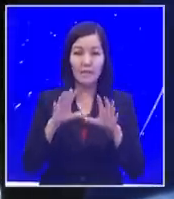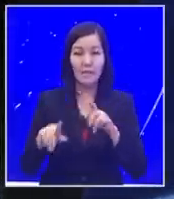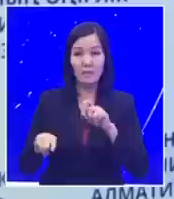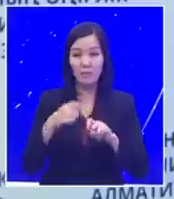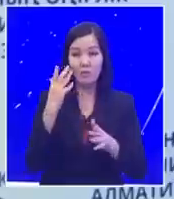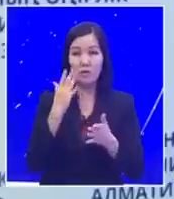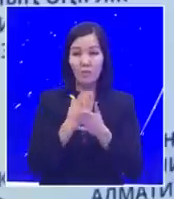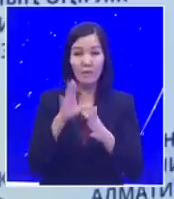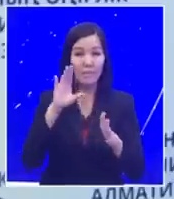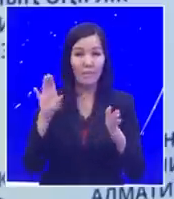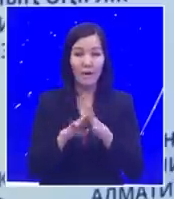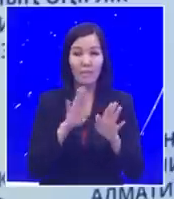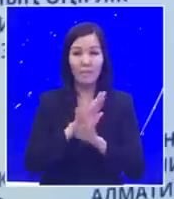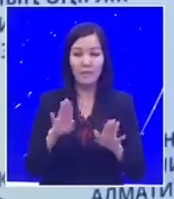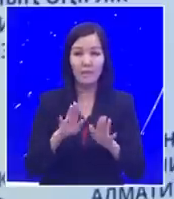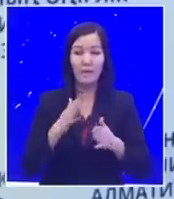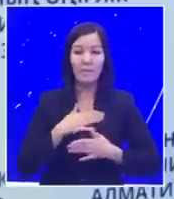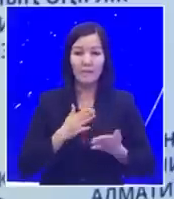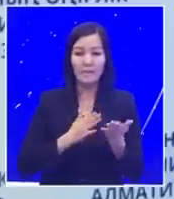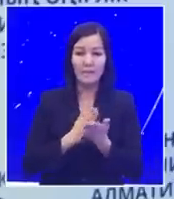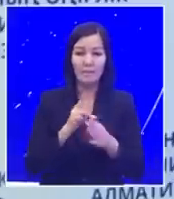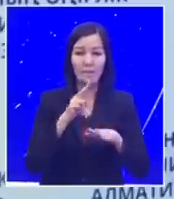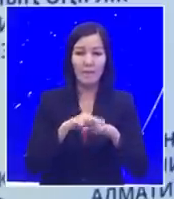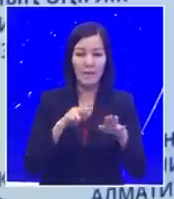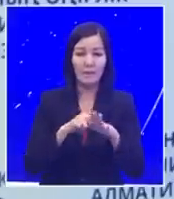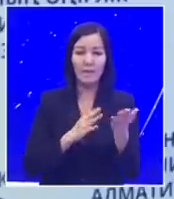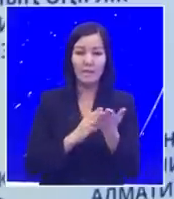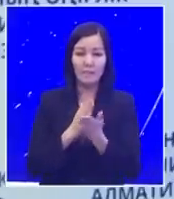мына біздің қызмет және полиция қызметтері